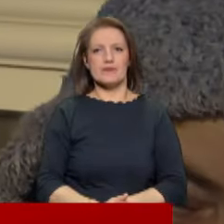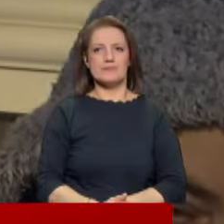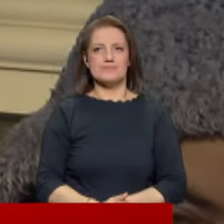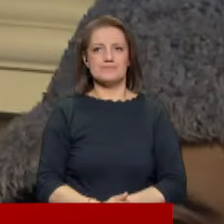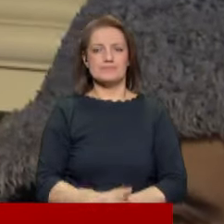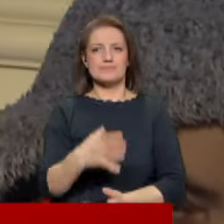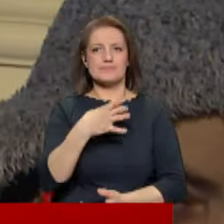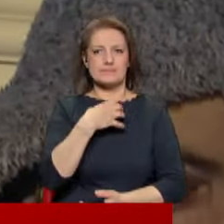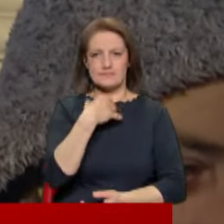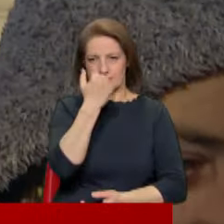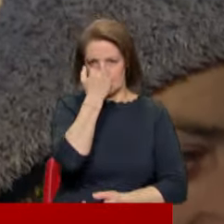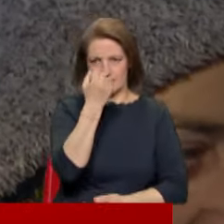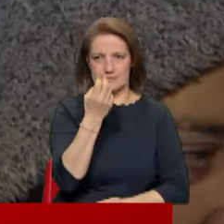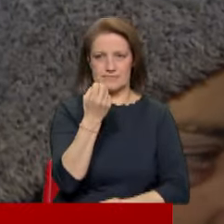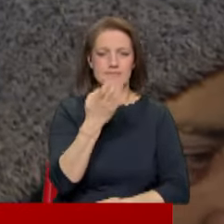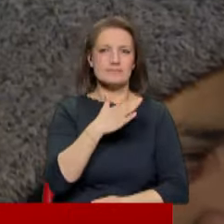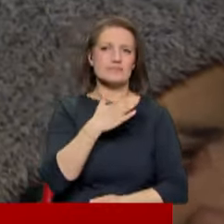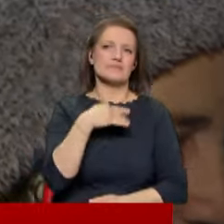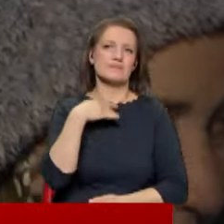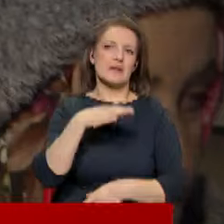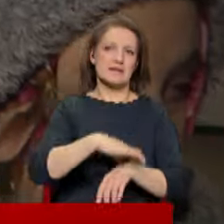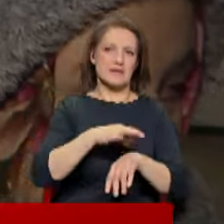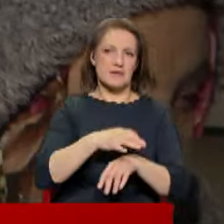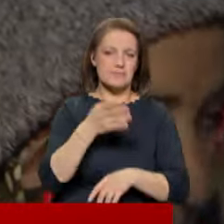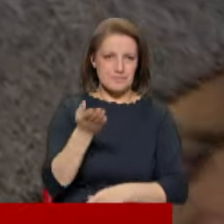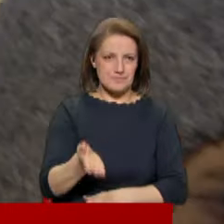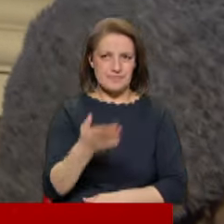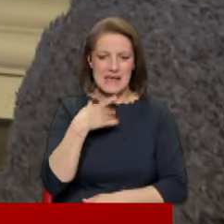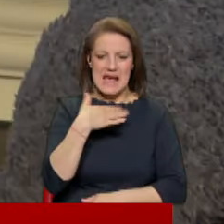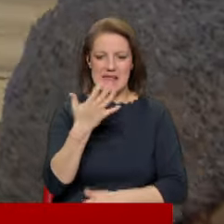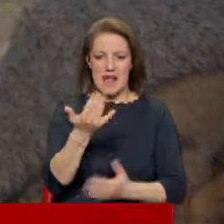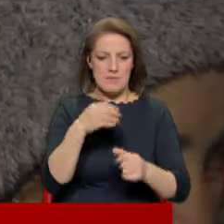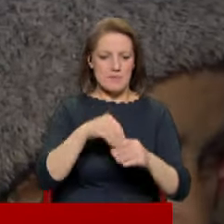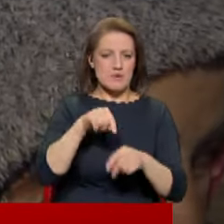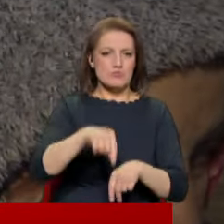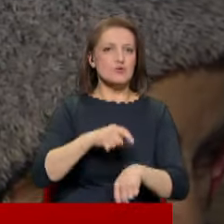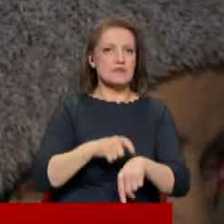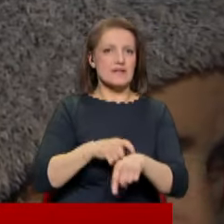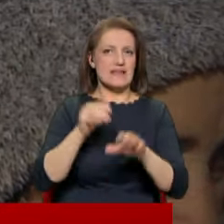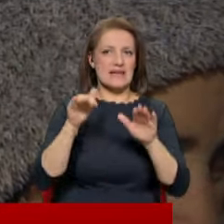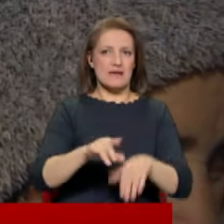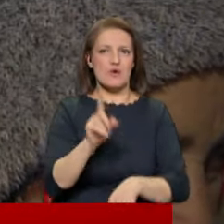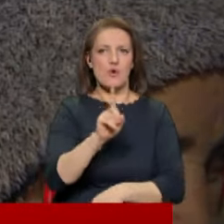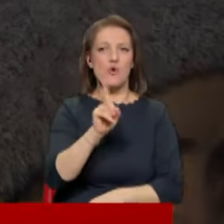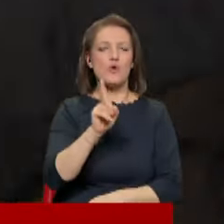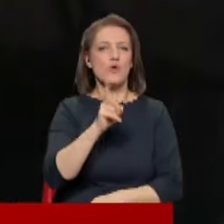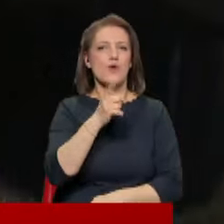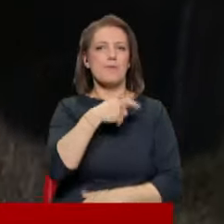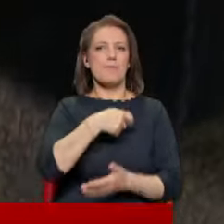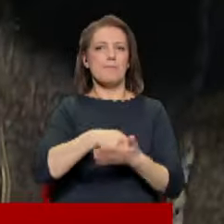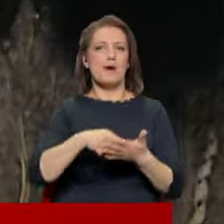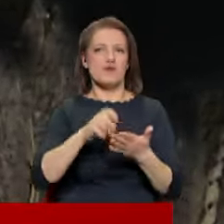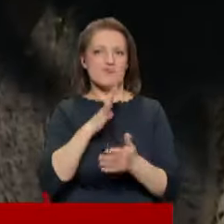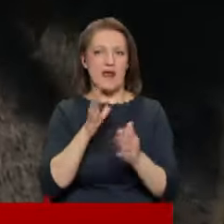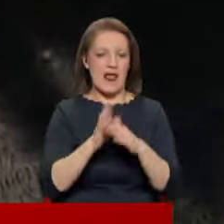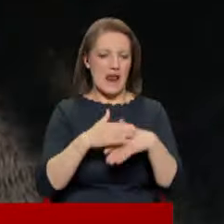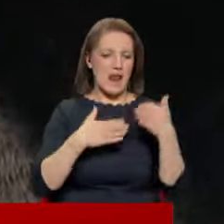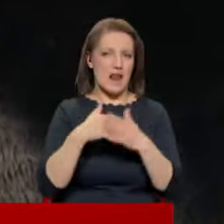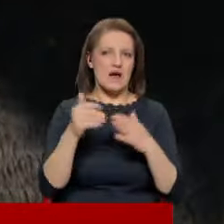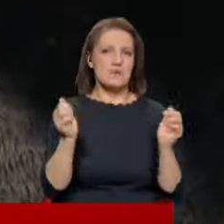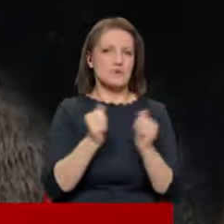Ben kendim kanser hastasıyım ama et almak için bu saatte gelip burada bekliyorum. 10 lira bana emekli maaşım var, üşüyor ellerim,